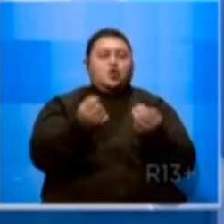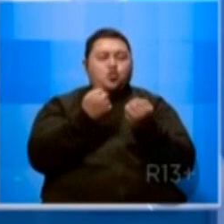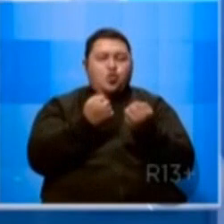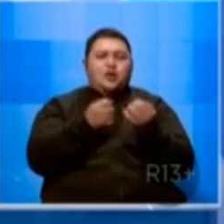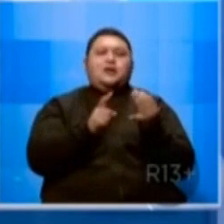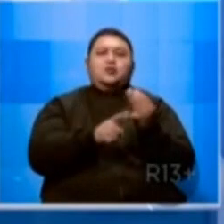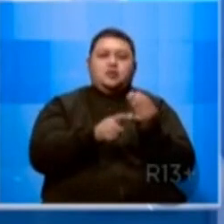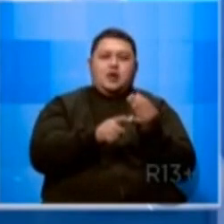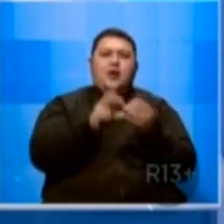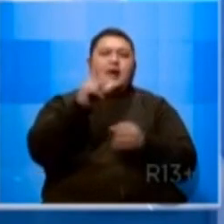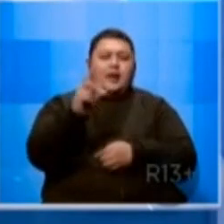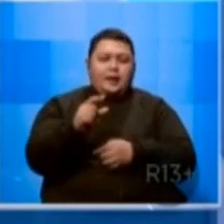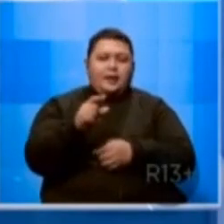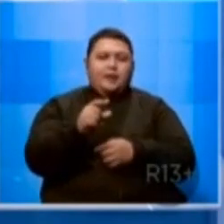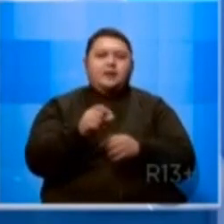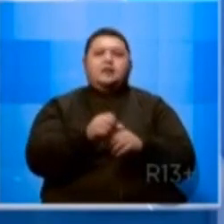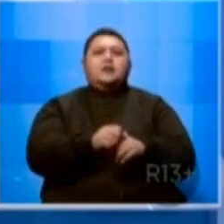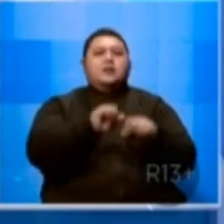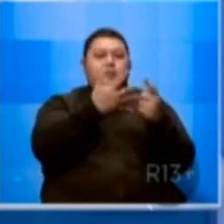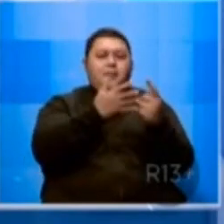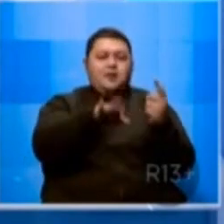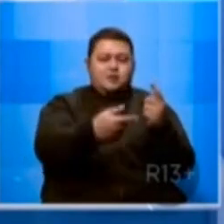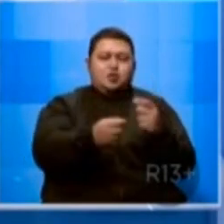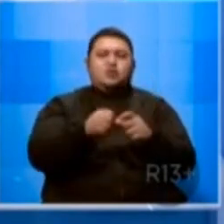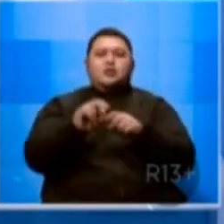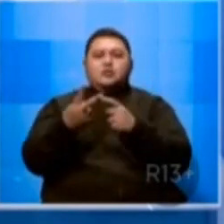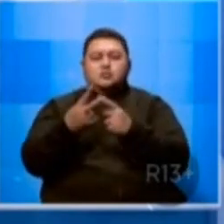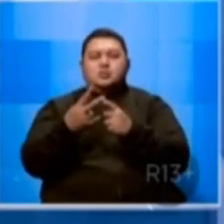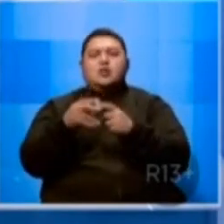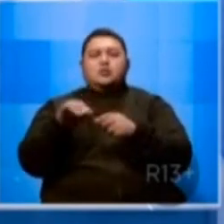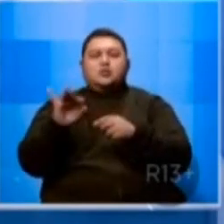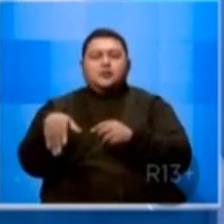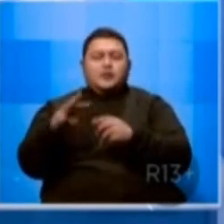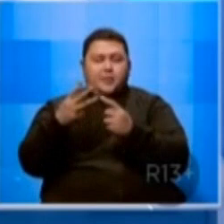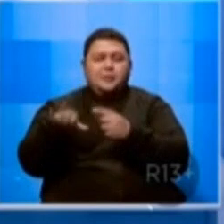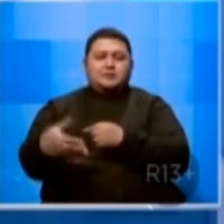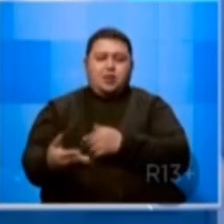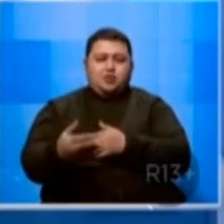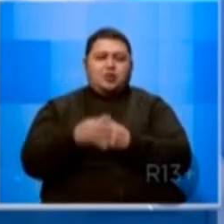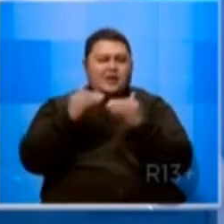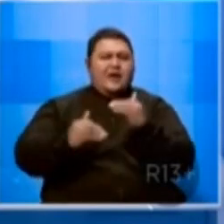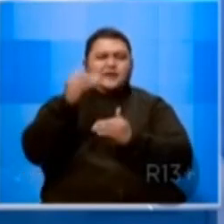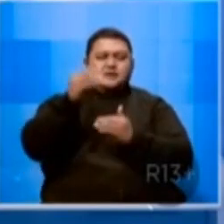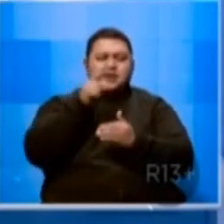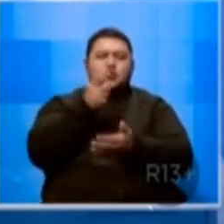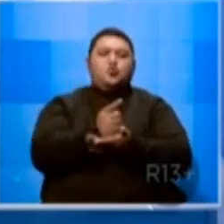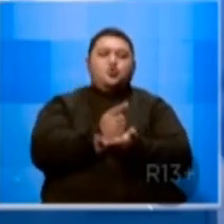dan Ricky Rizal itu mendapatkan vonis di atas dari tuntutan sementara kemudian